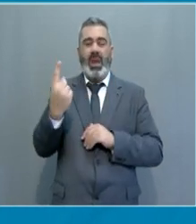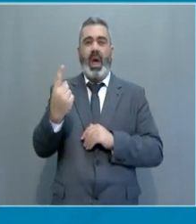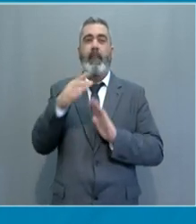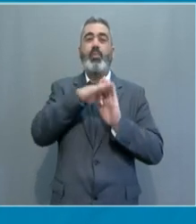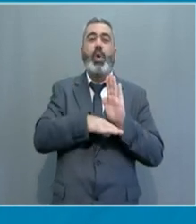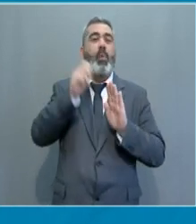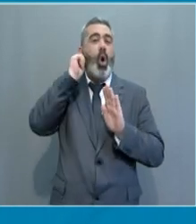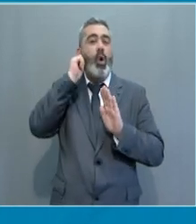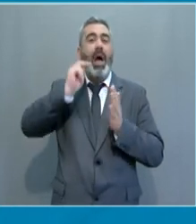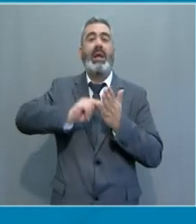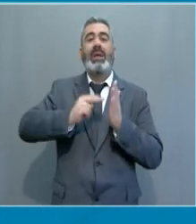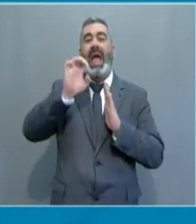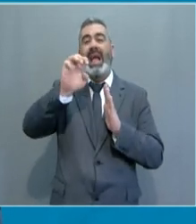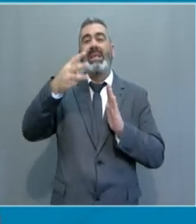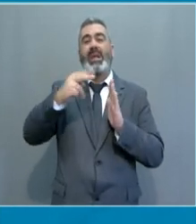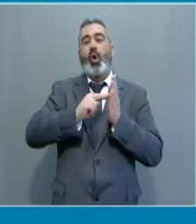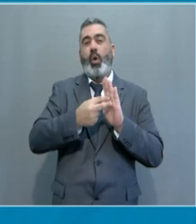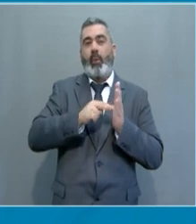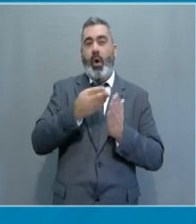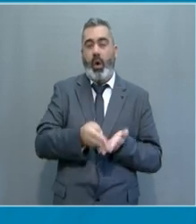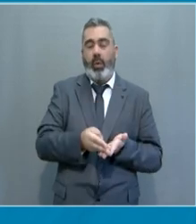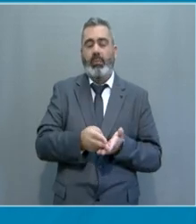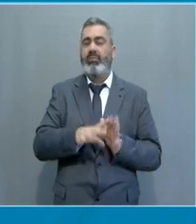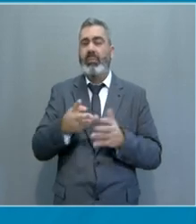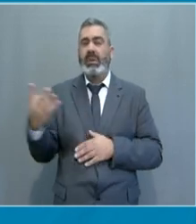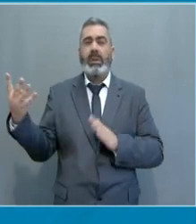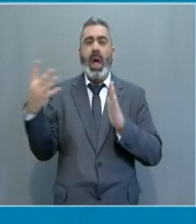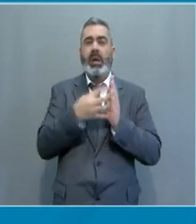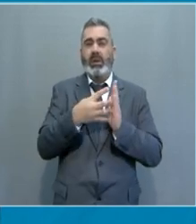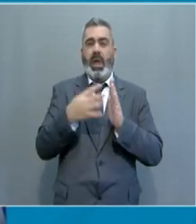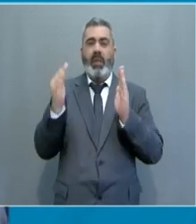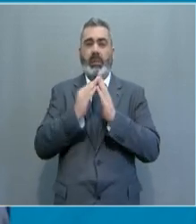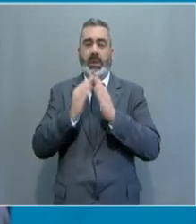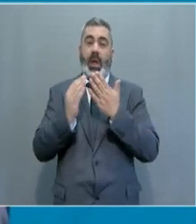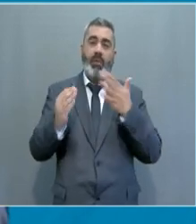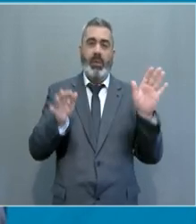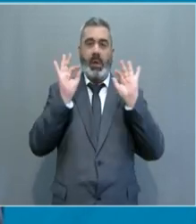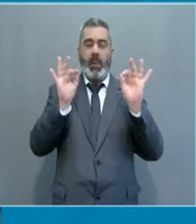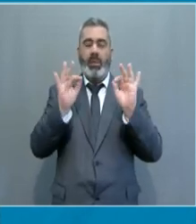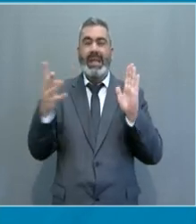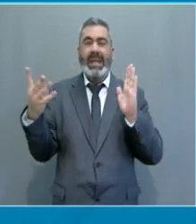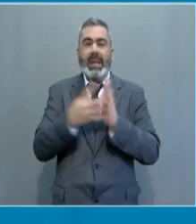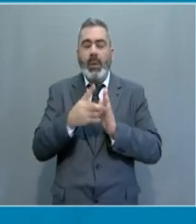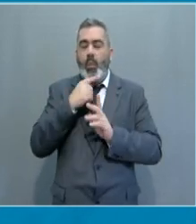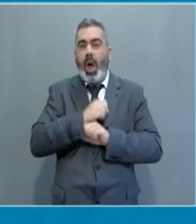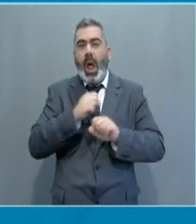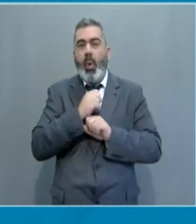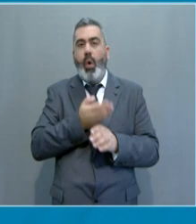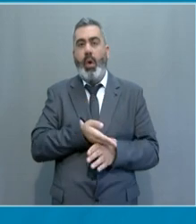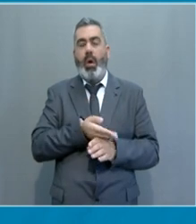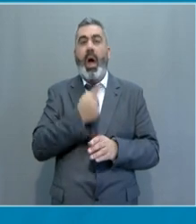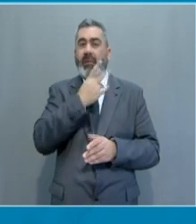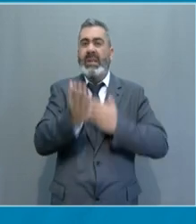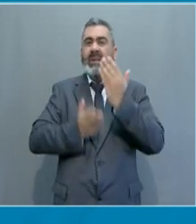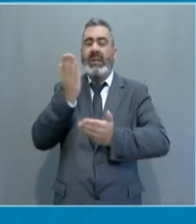Διαθέσαμε σημαντικούς πόρους. Περισσότερα από 4.000 νοικοκυριά στη Δυτική Μακεδονία, αριθμός ρεκόρ, έχουν υποβάλει αίτηση